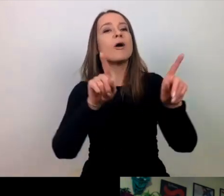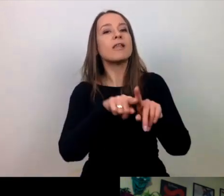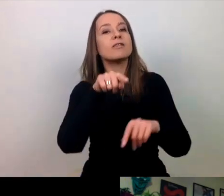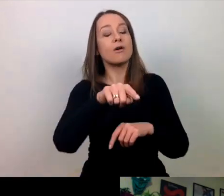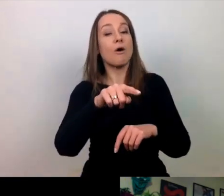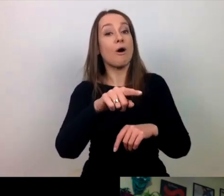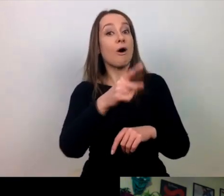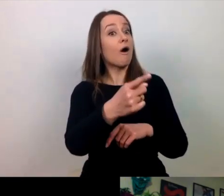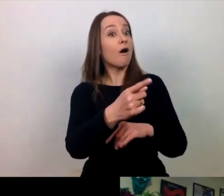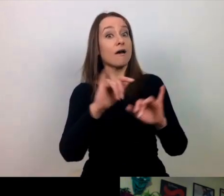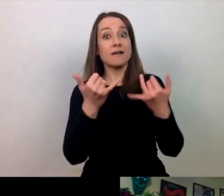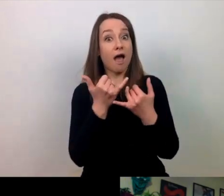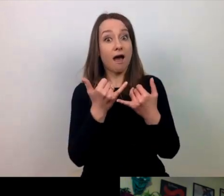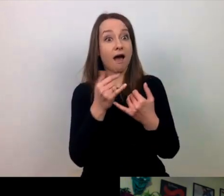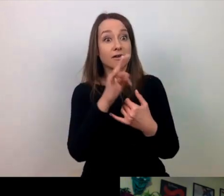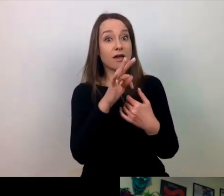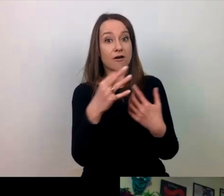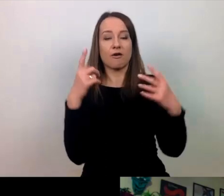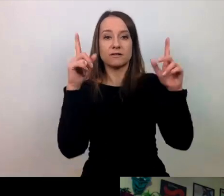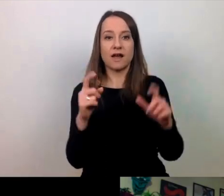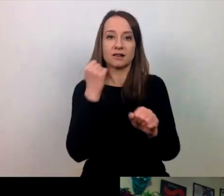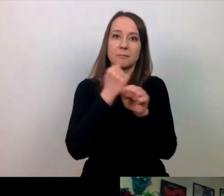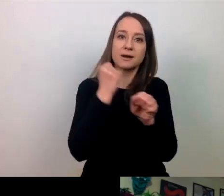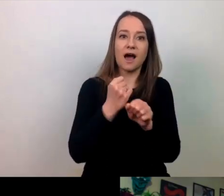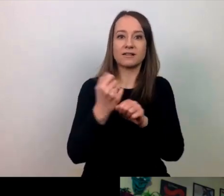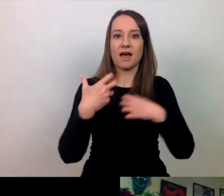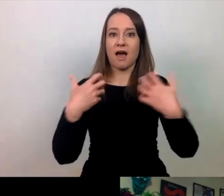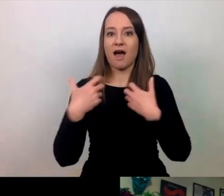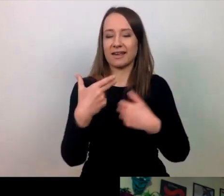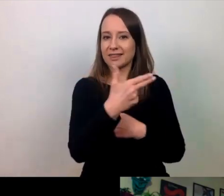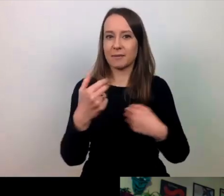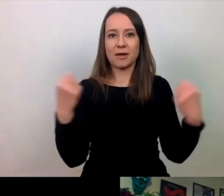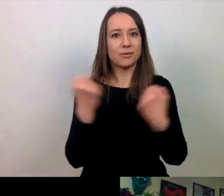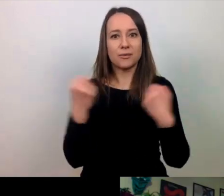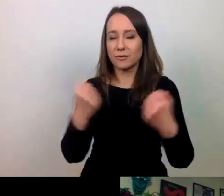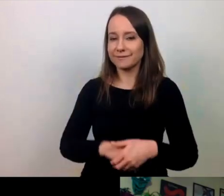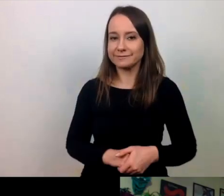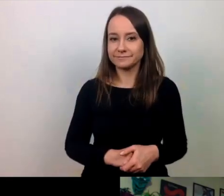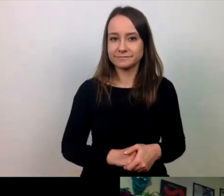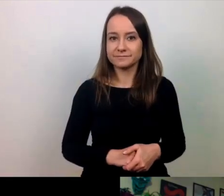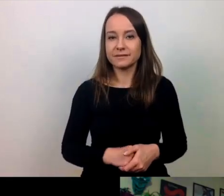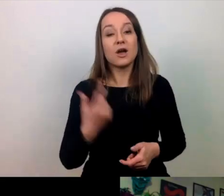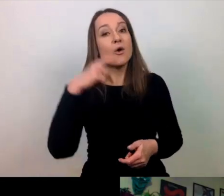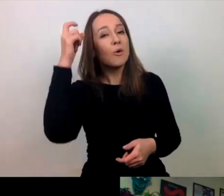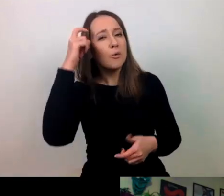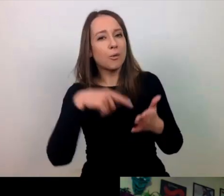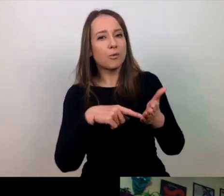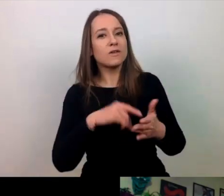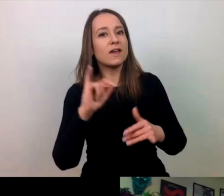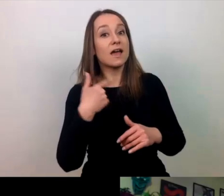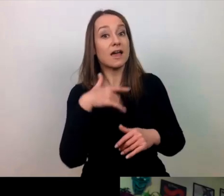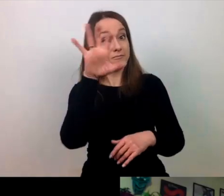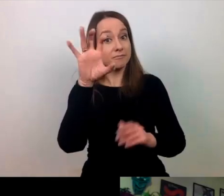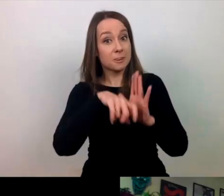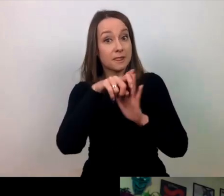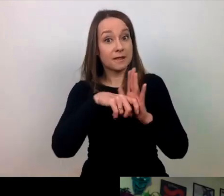razu z takim mocnym tematem. Taką wiwisekcją, nieprawdopodobne. No szczególnie, wiesz, ja tak jak oglądałam ten film